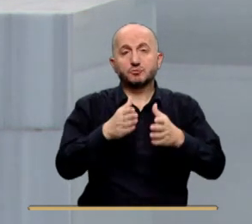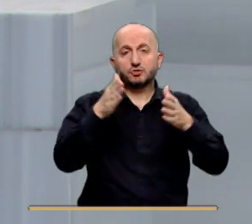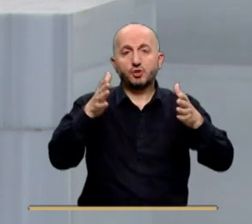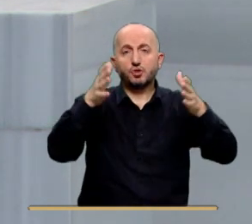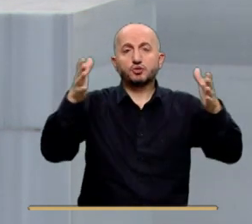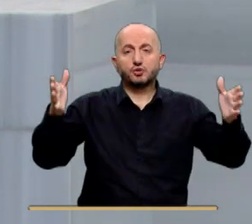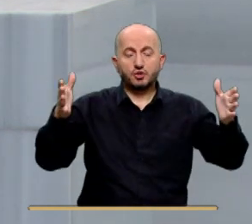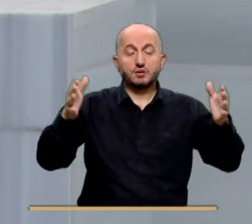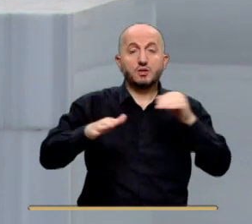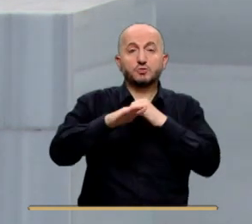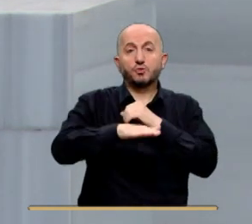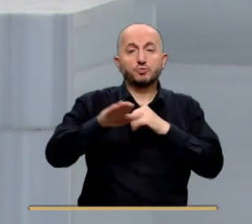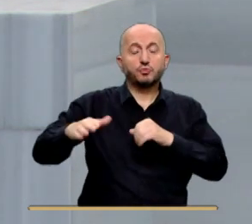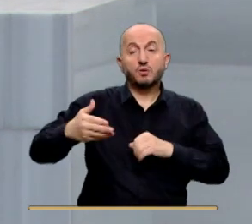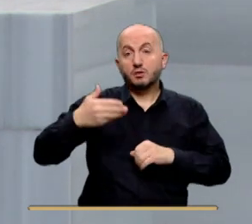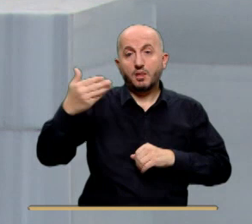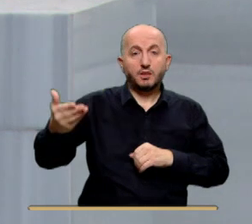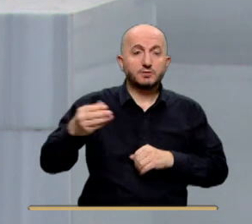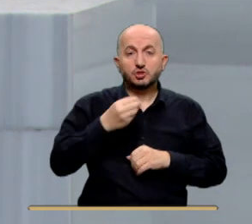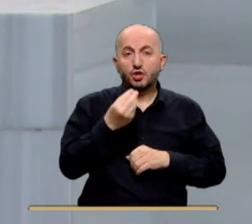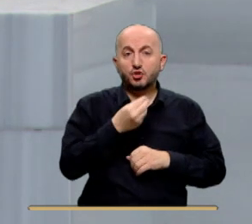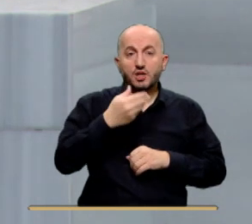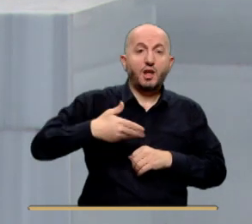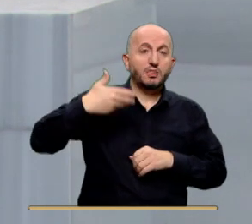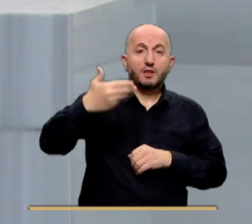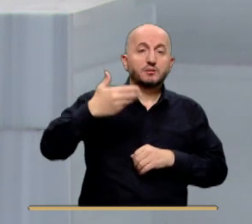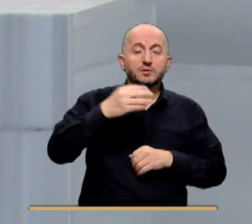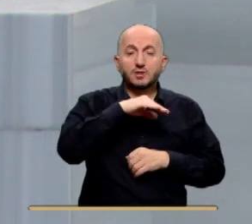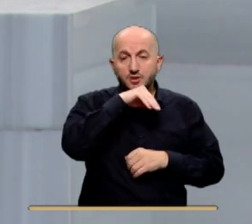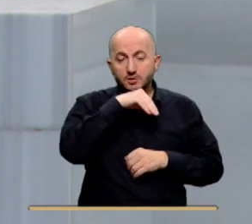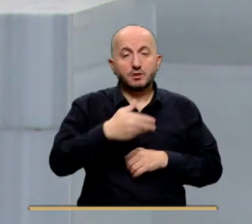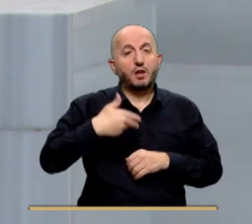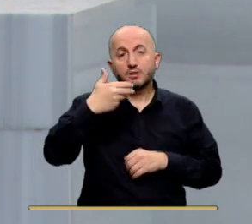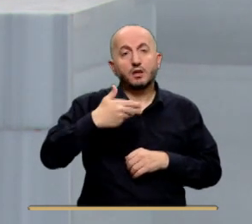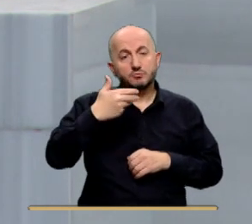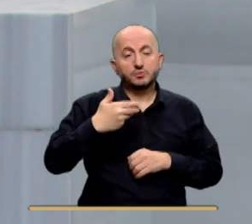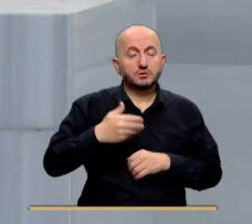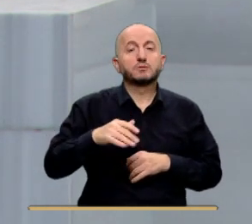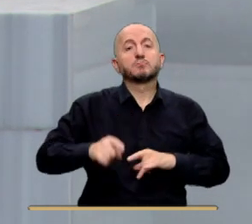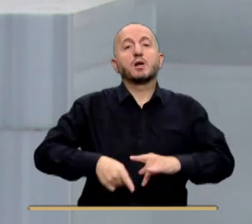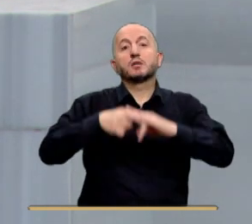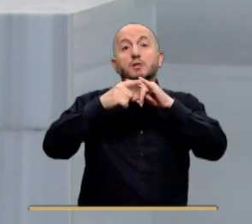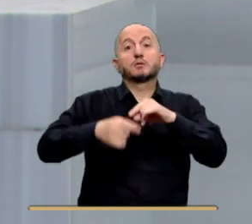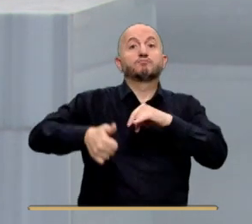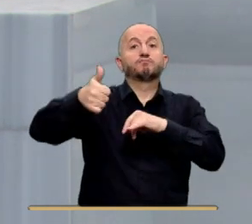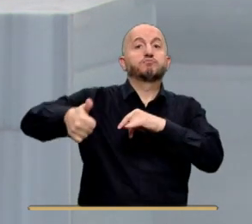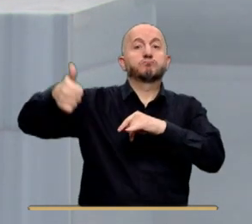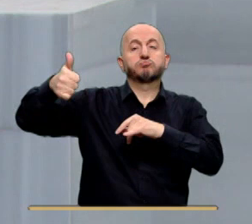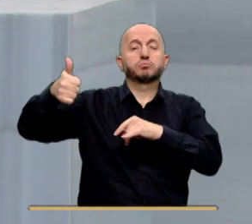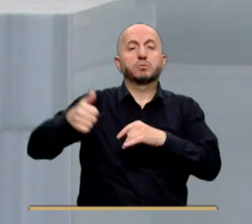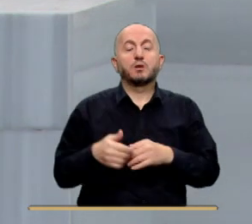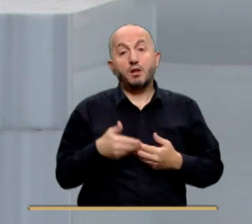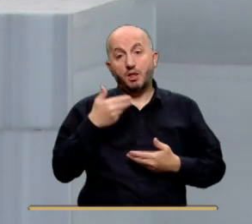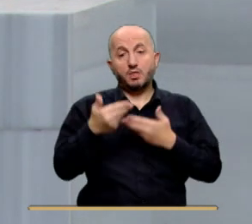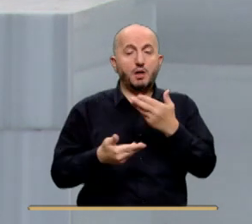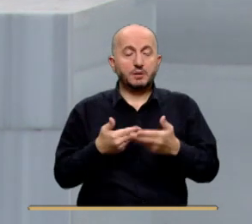genişletmiş. Çocuklara hitap etmiş, gençlere hitap etmiş, yaşlılara hitap etmiş. Mekke'nin ileri gelenlerine